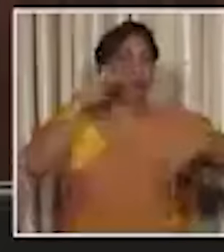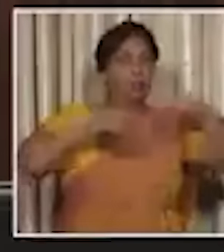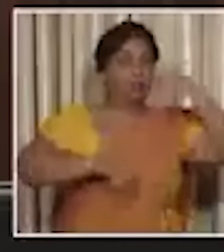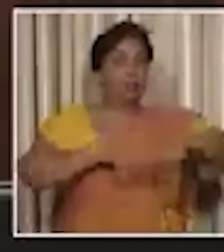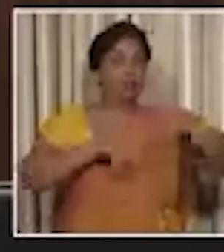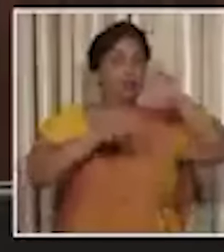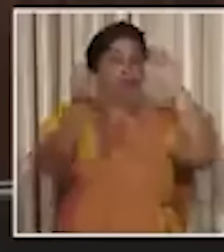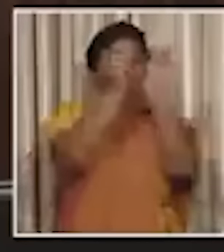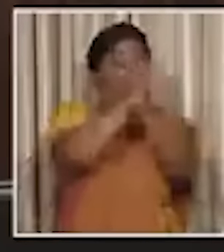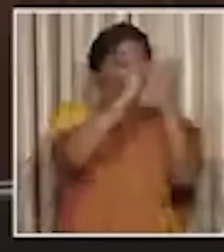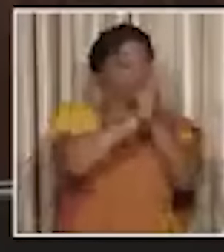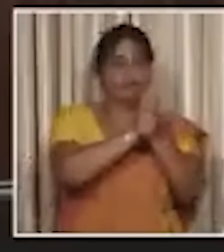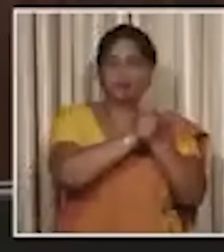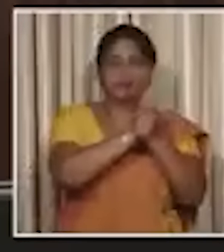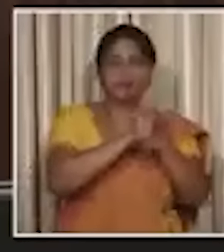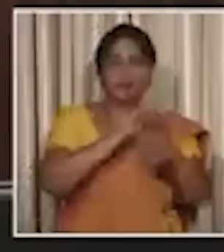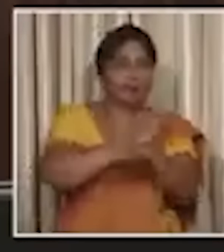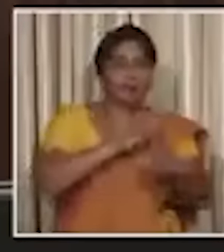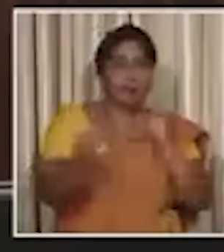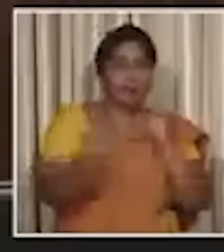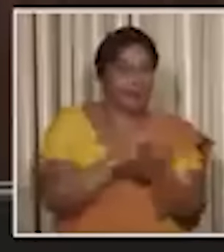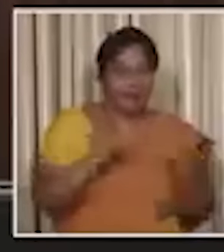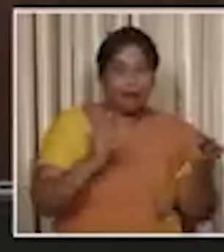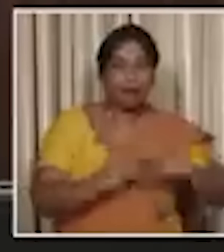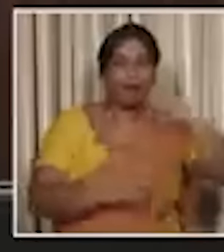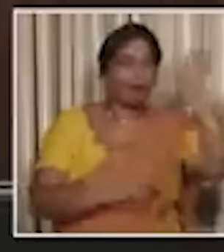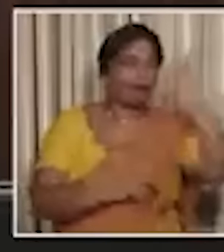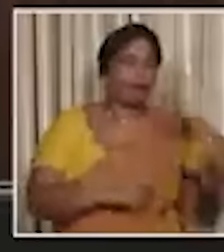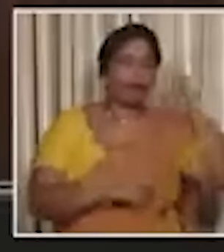முயற்சியாக தற்போது அவர்கள் ஈடுபடுகின்ற அந்த பொருளாதார முயற்சியை